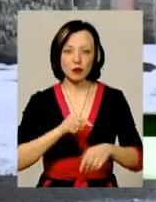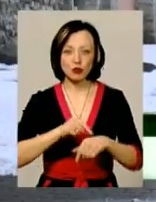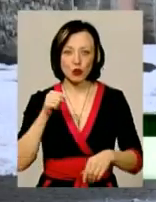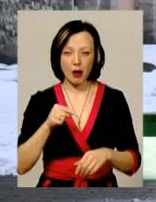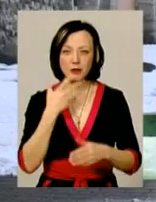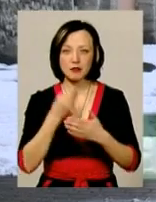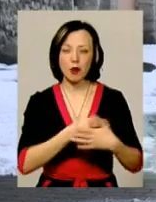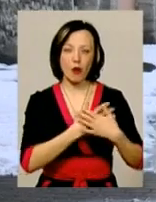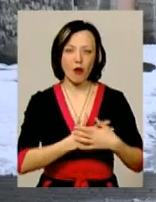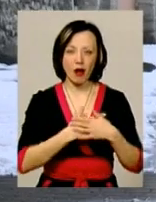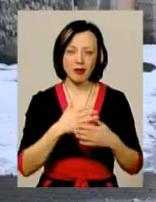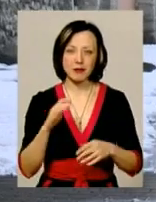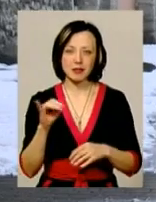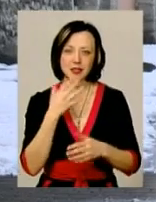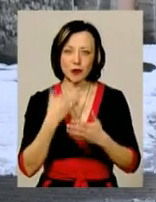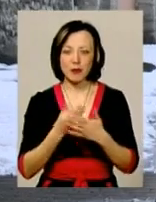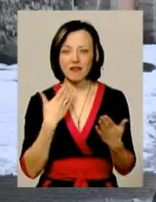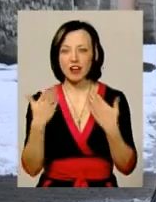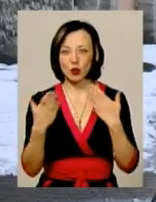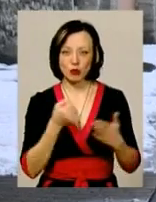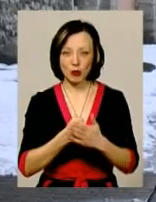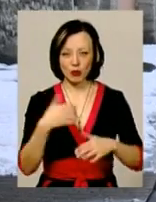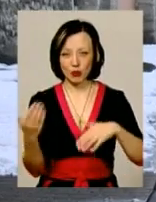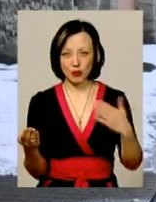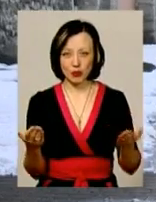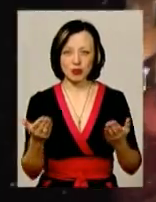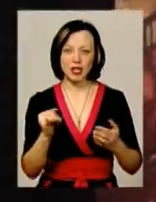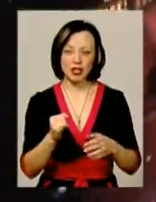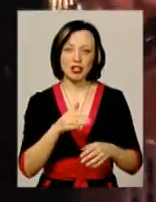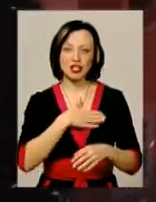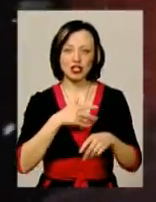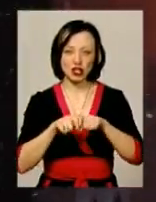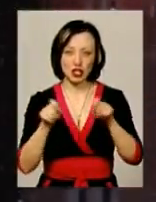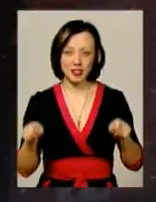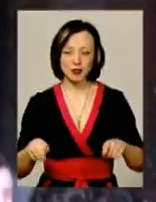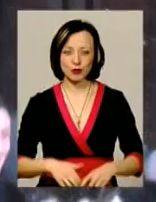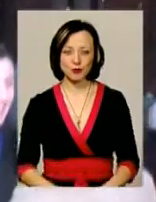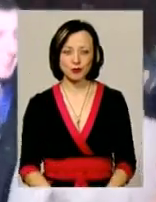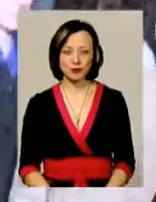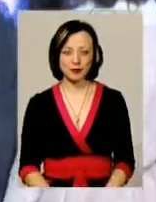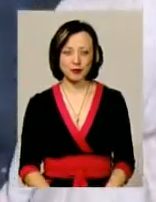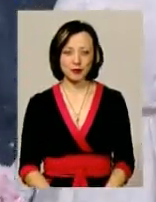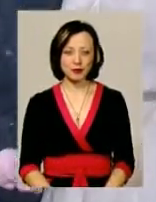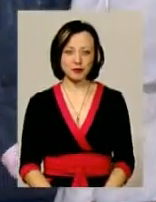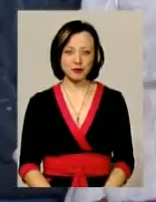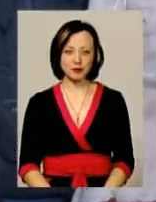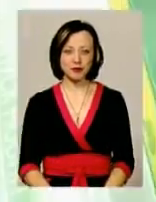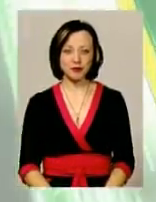почуттями, своїм коханням, своїм відношенням один до одного і своєю щирістю. Світлана Поробок, Іван Мовчан, новини